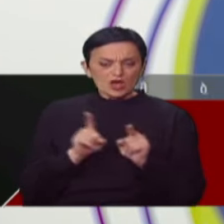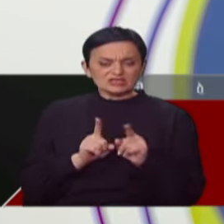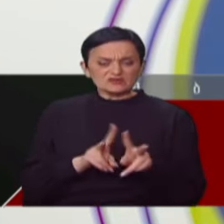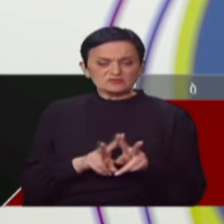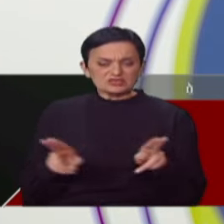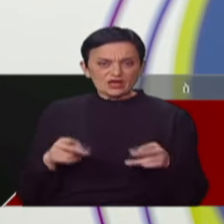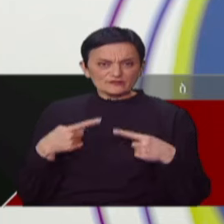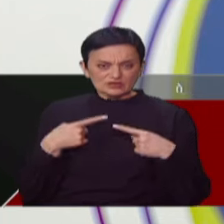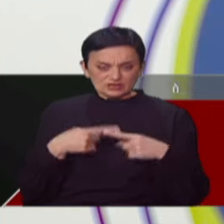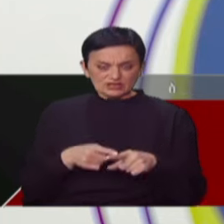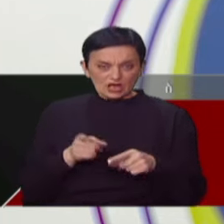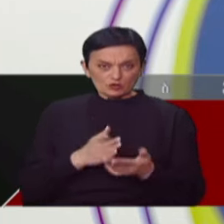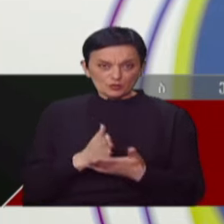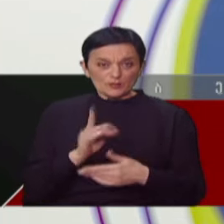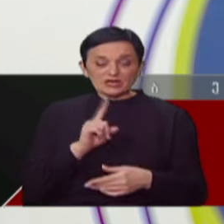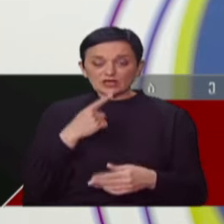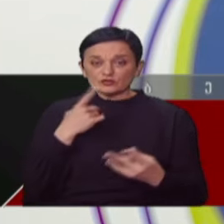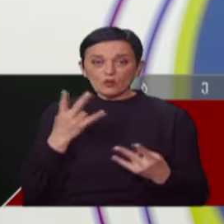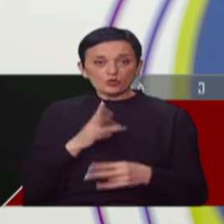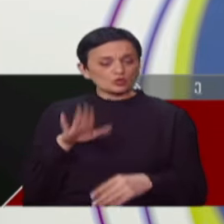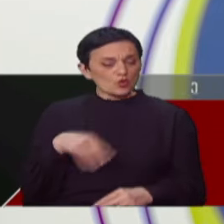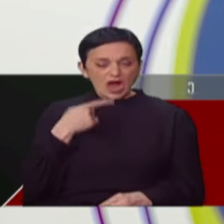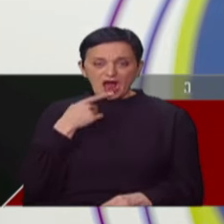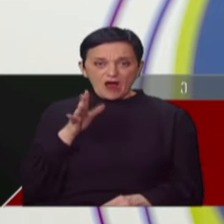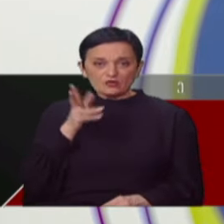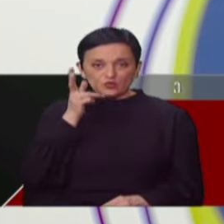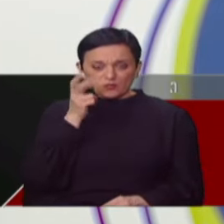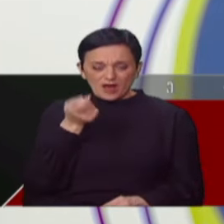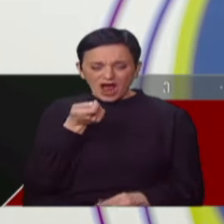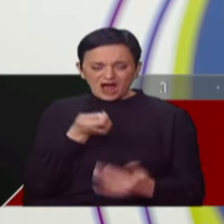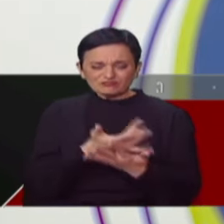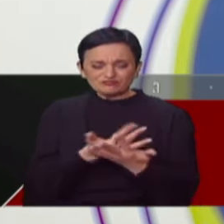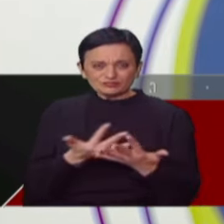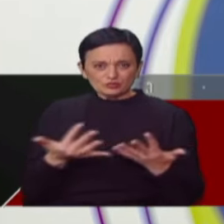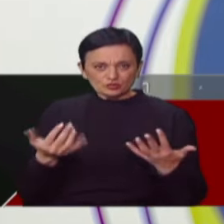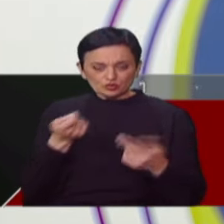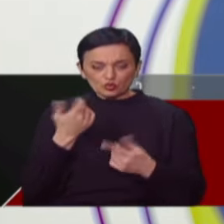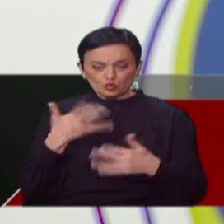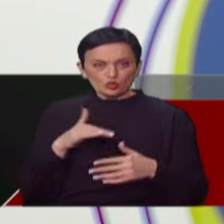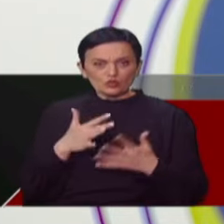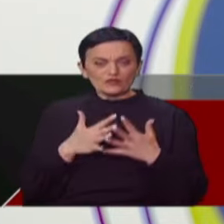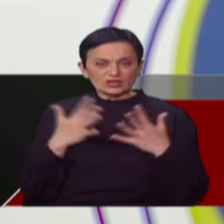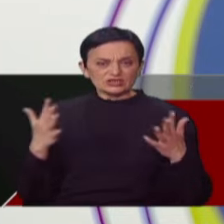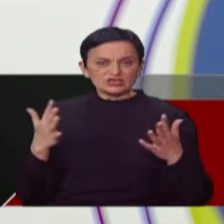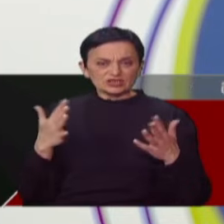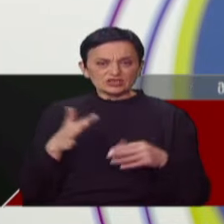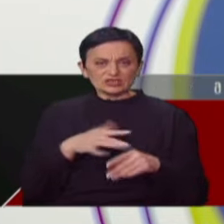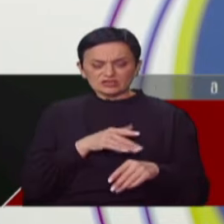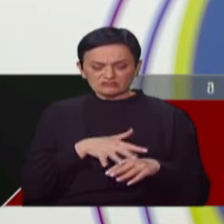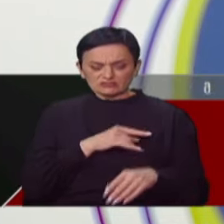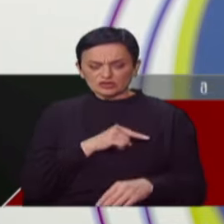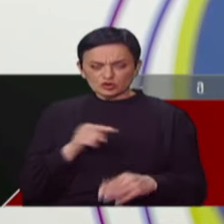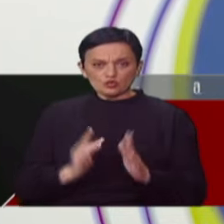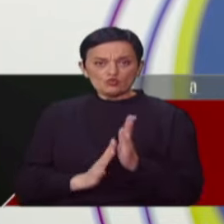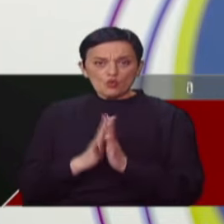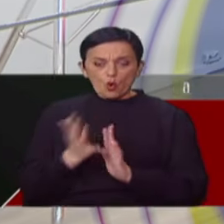მსგავსი ტექნიკები ამიმართულებით, რა თქმა უნდა აღარაფერს ვამბობ მარცვლეულ კულტურებზე, რომელიც უკვე ძალიან დიდი ხანია რომ